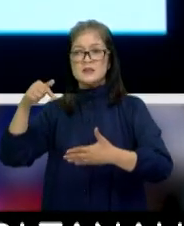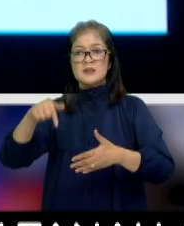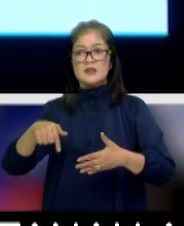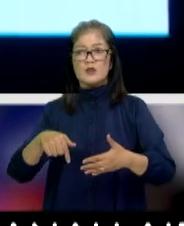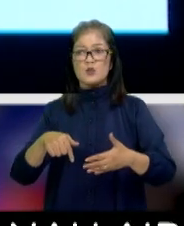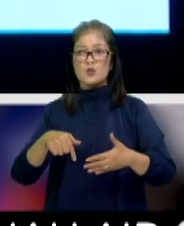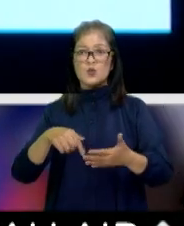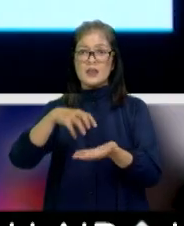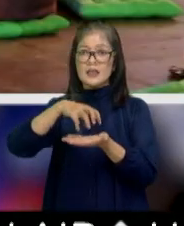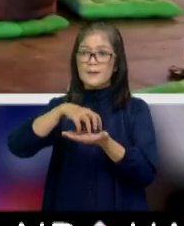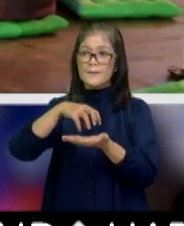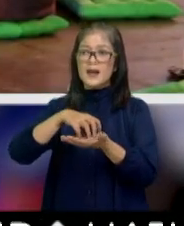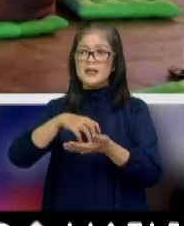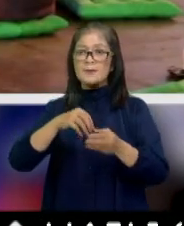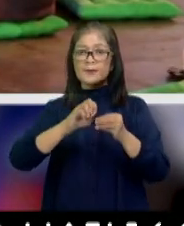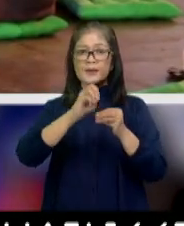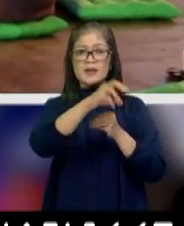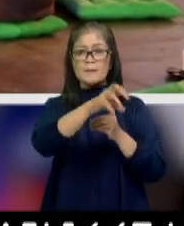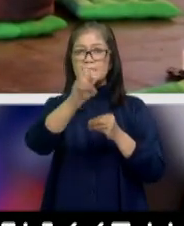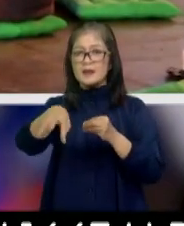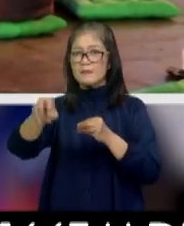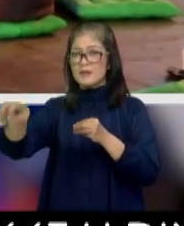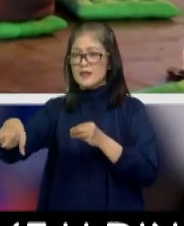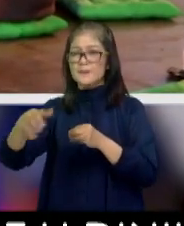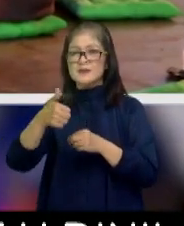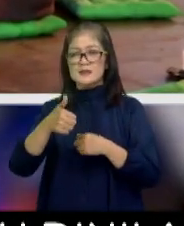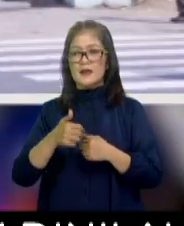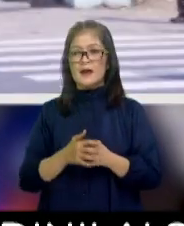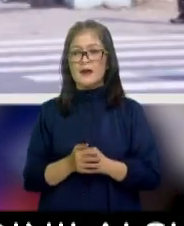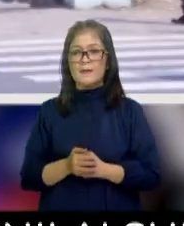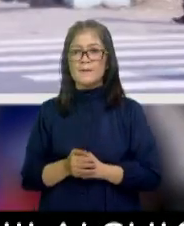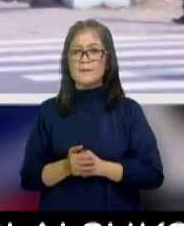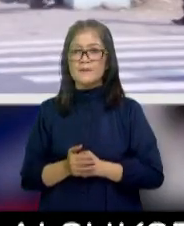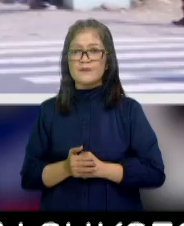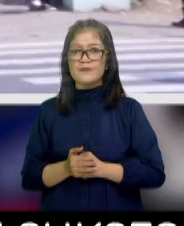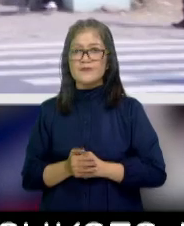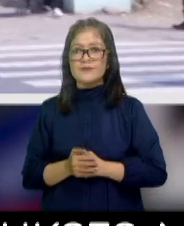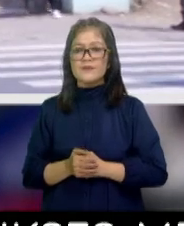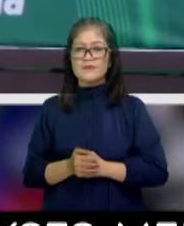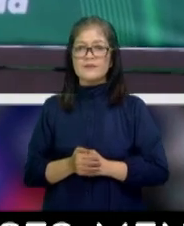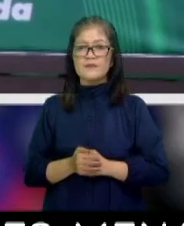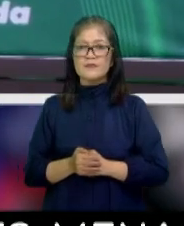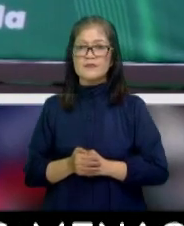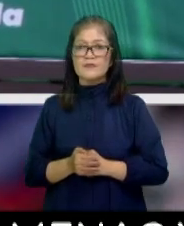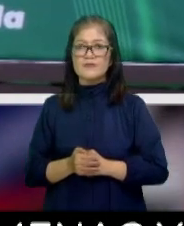Jadi bisa saja orang asing mengisi 17 juta lapangan pekerjaan itu dari tempat mereka